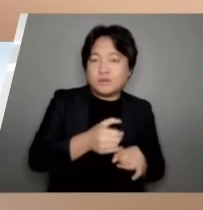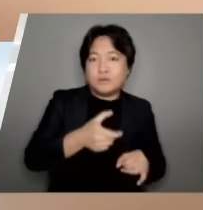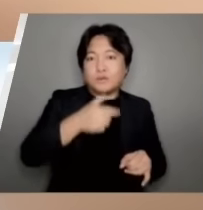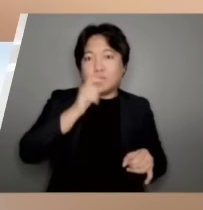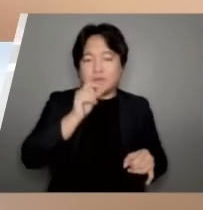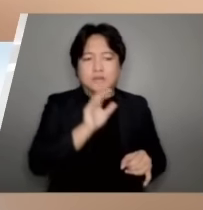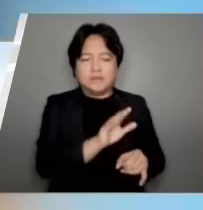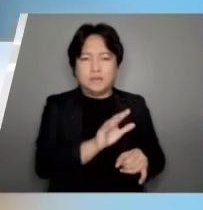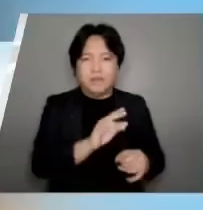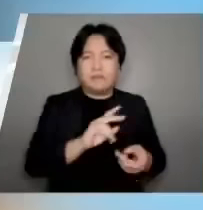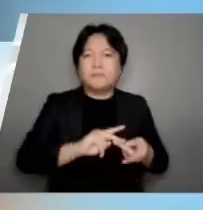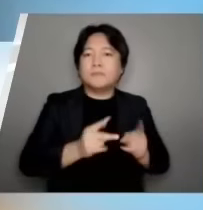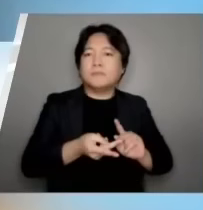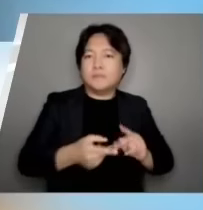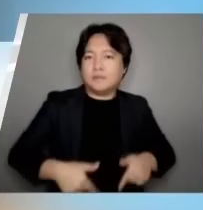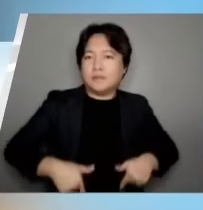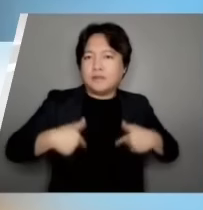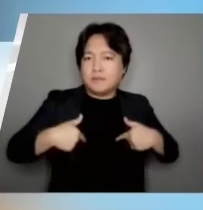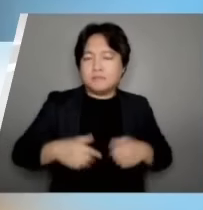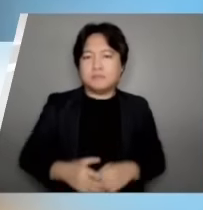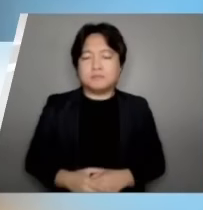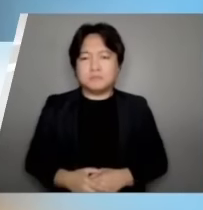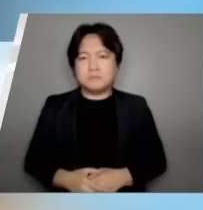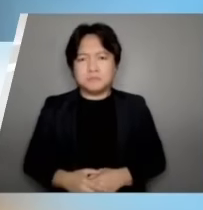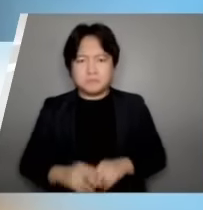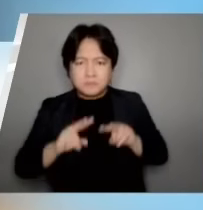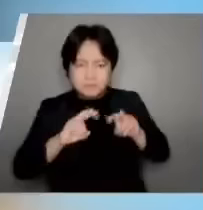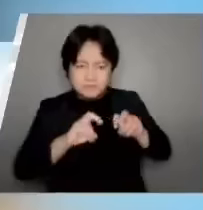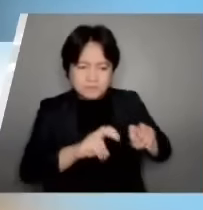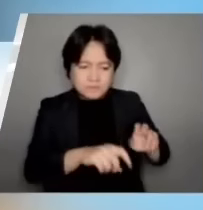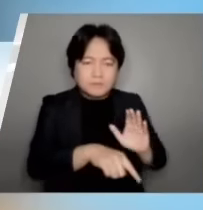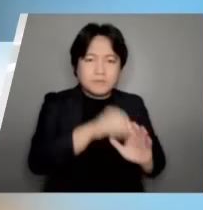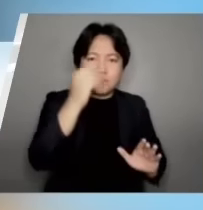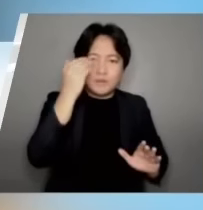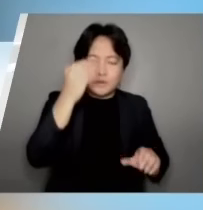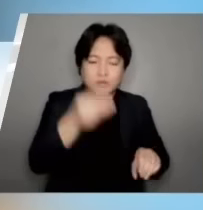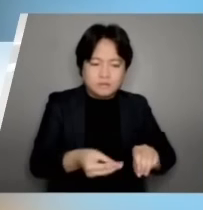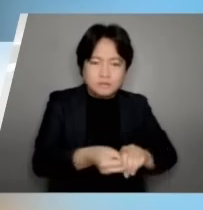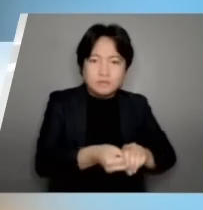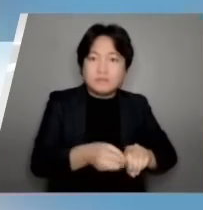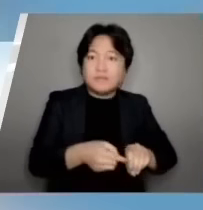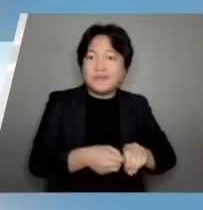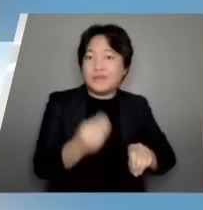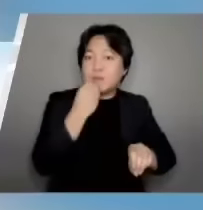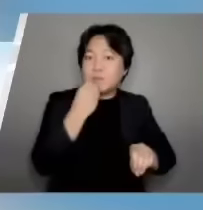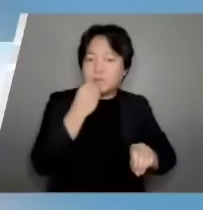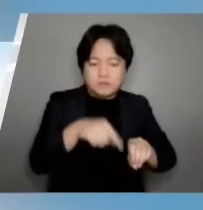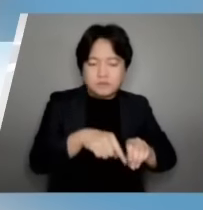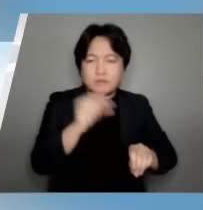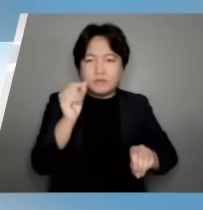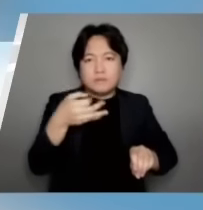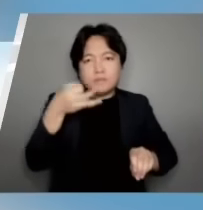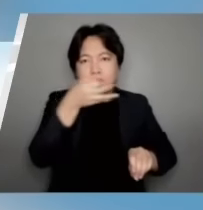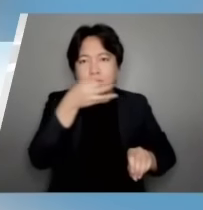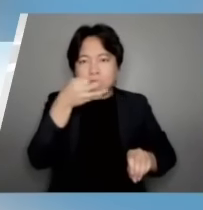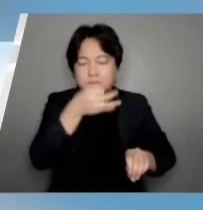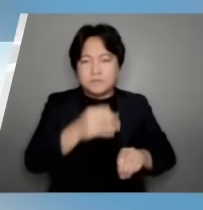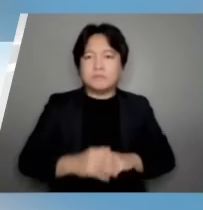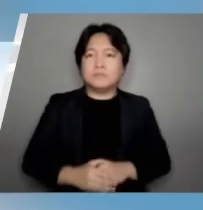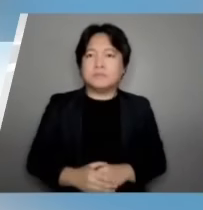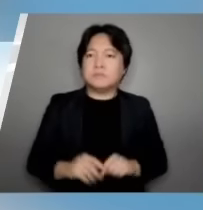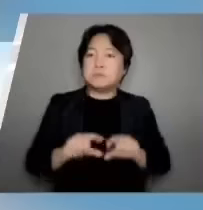dala niyang espasol, natagpuan ang nakapalaman na hinihinalang shabu. Nakuha sa babae ang 2 sachet ng droga na abot